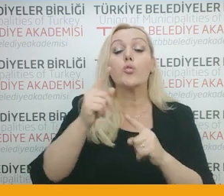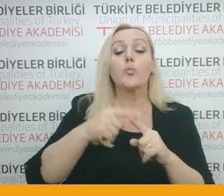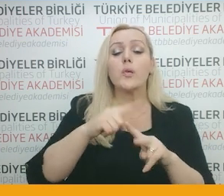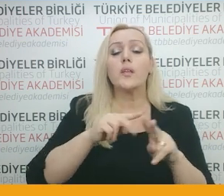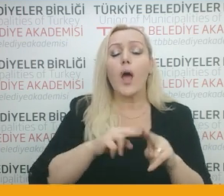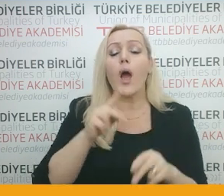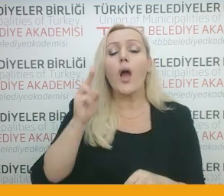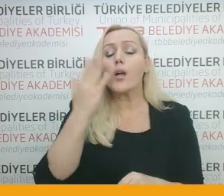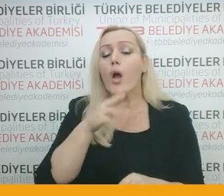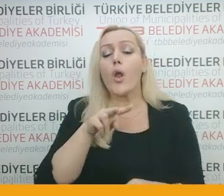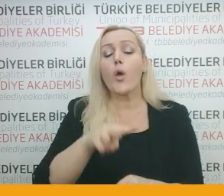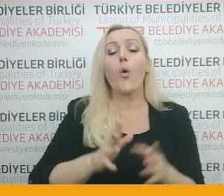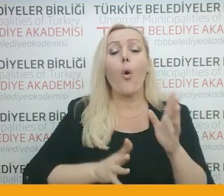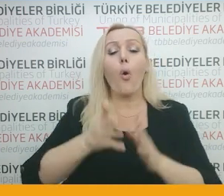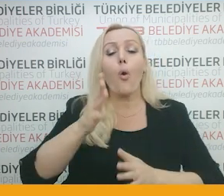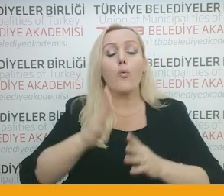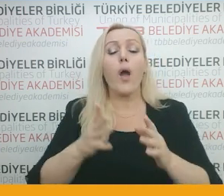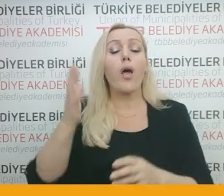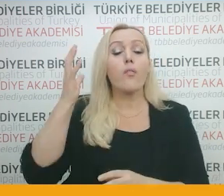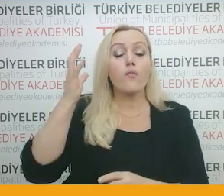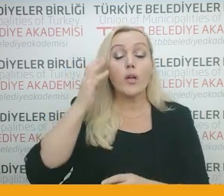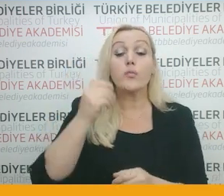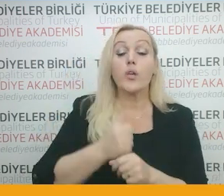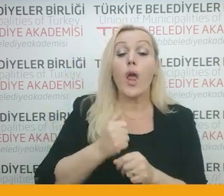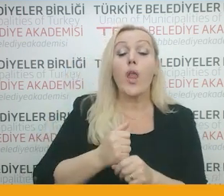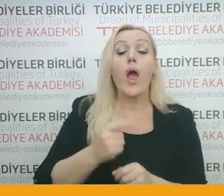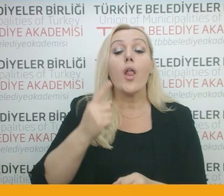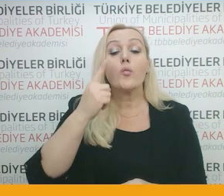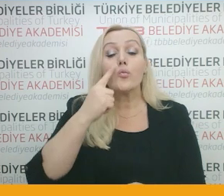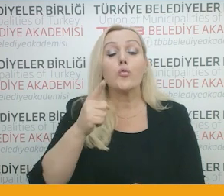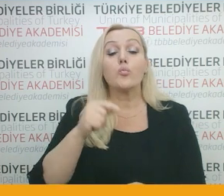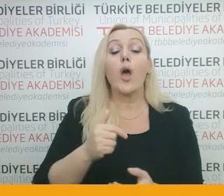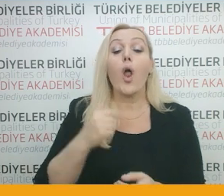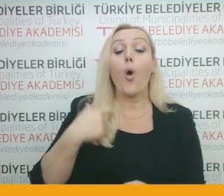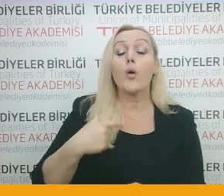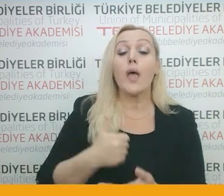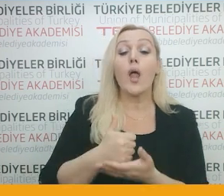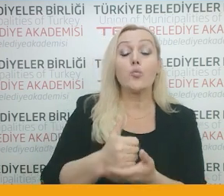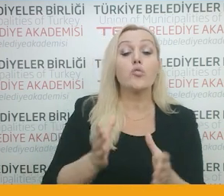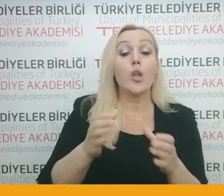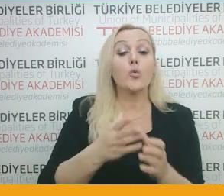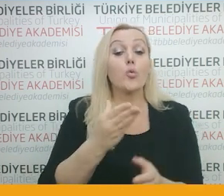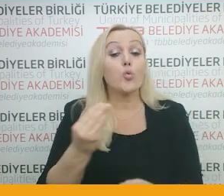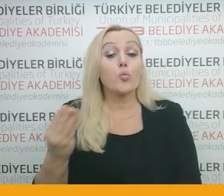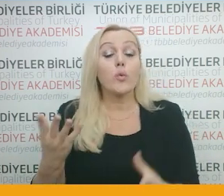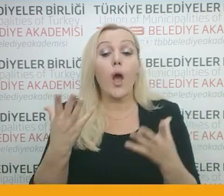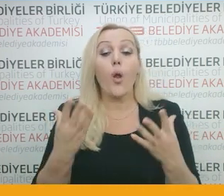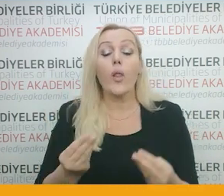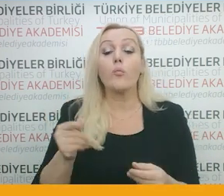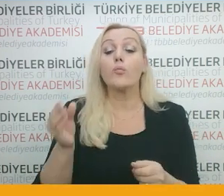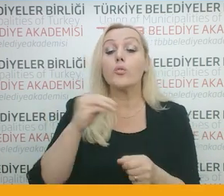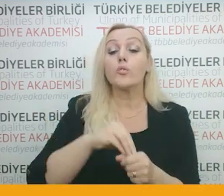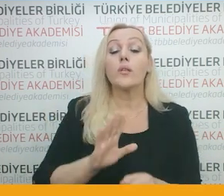Müdürlüğü, Vakıflar Genel Müdürlüğü gibi kurumlar burada özel bütçeli kurumlar şeklinde kapsamda